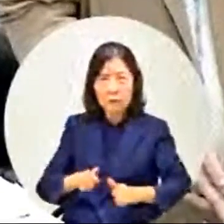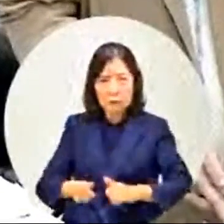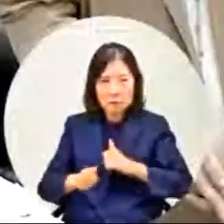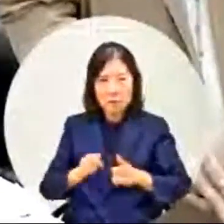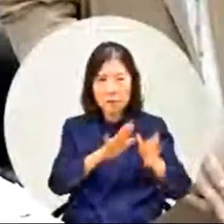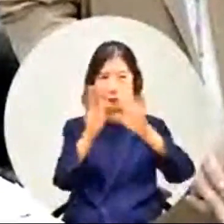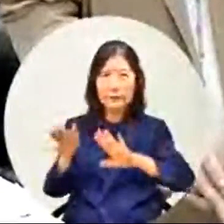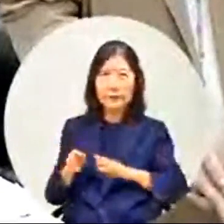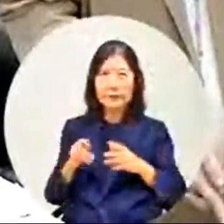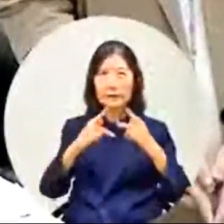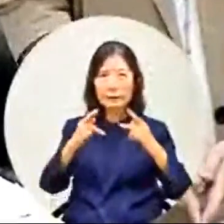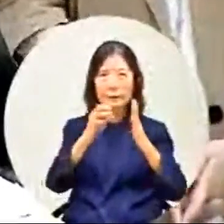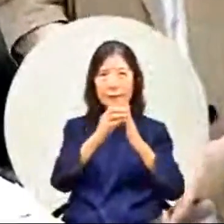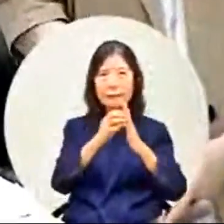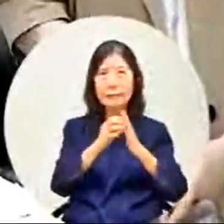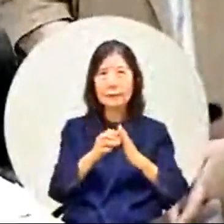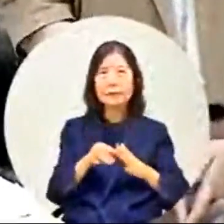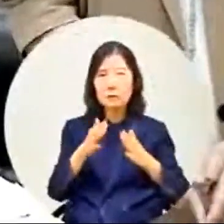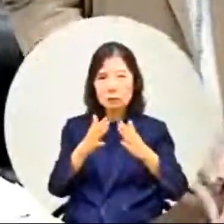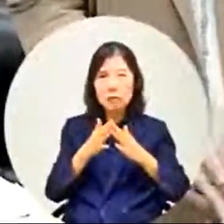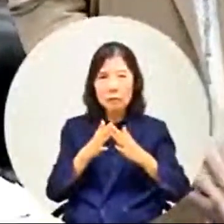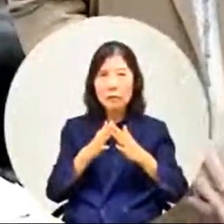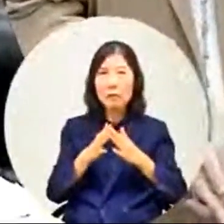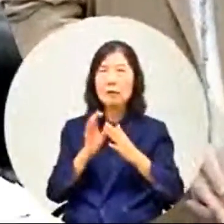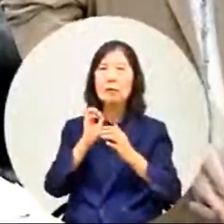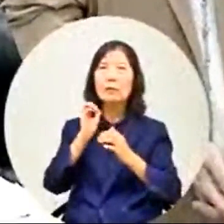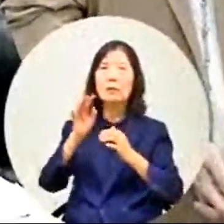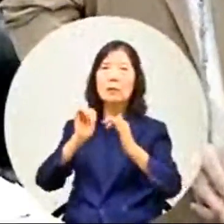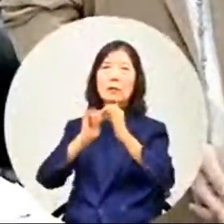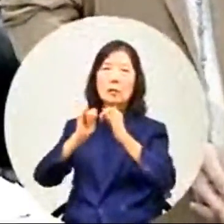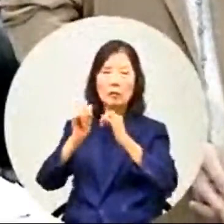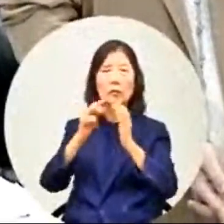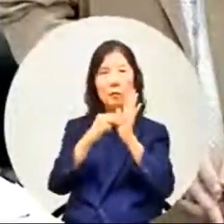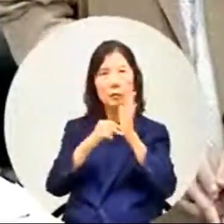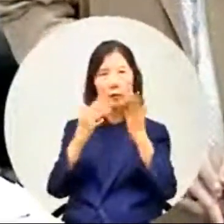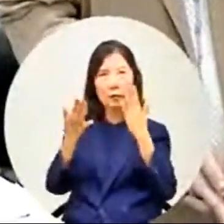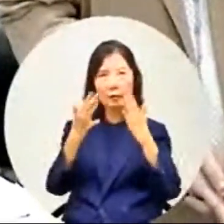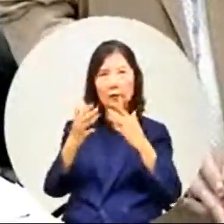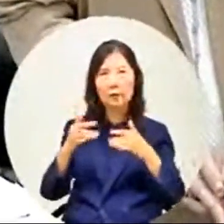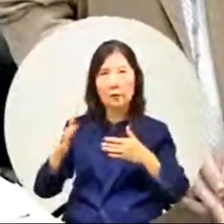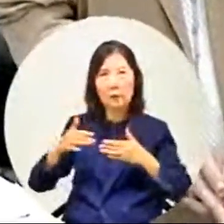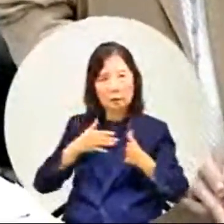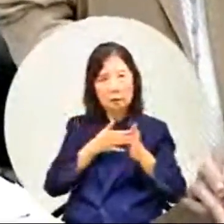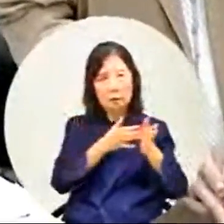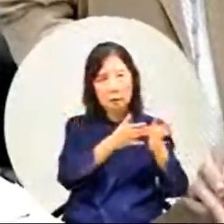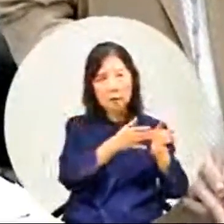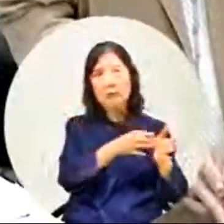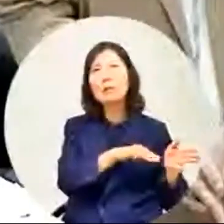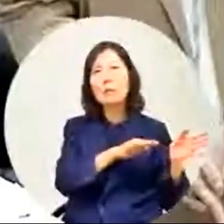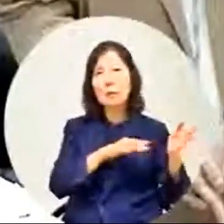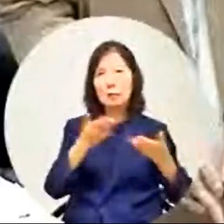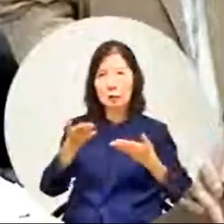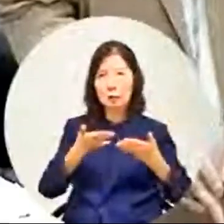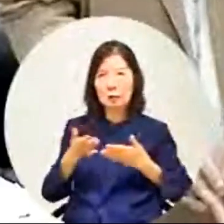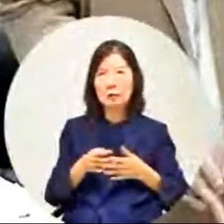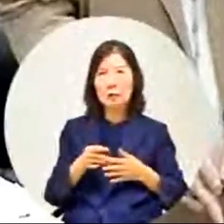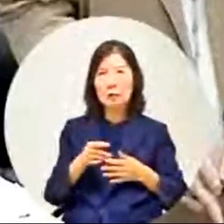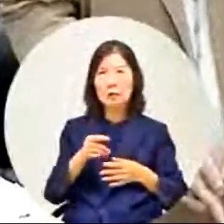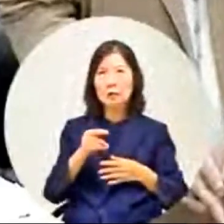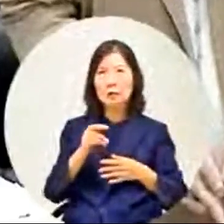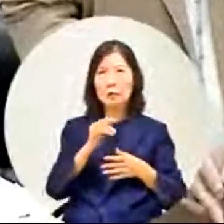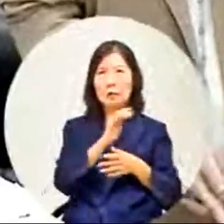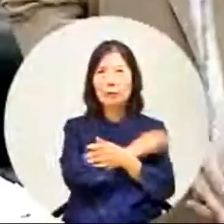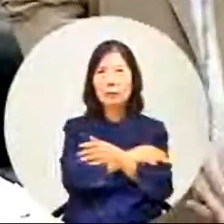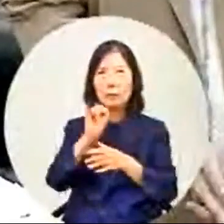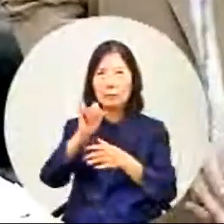是捷运局这边需要跟市民说清楚的轻轨疑云。所以梅雅姐的